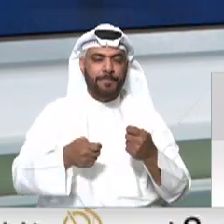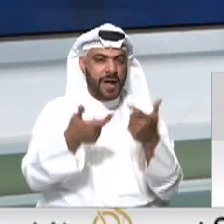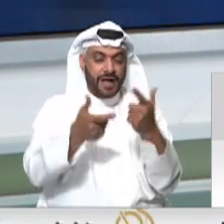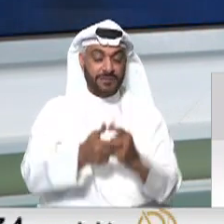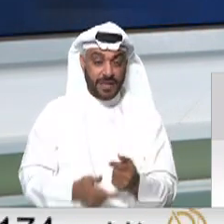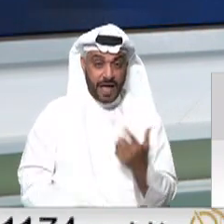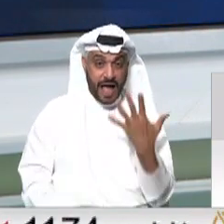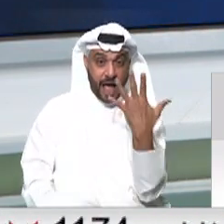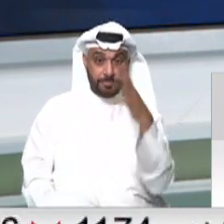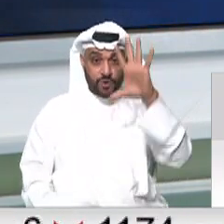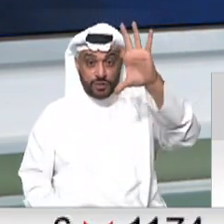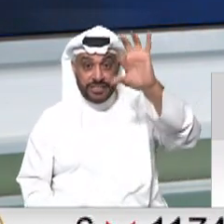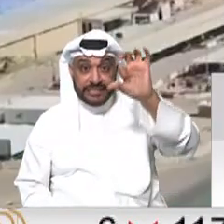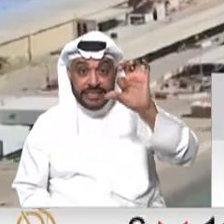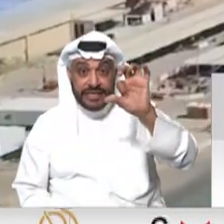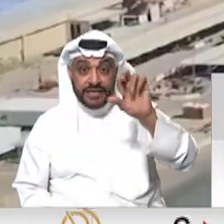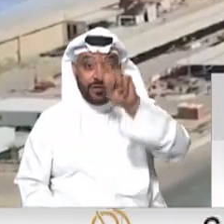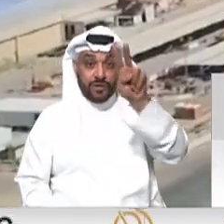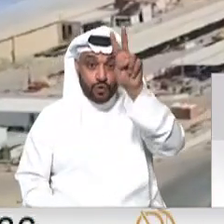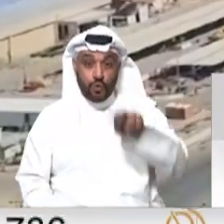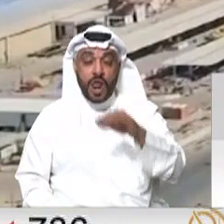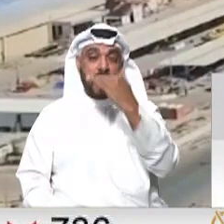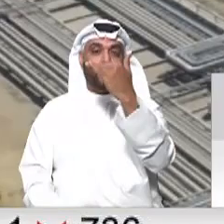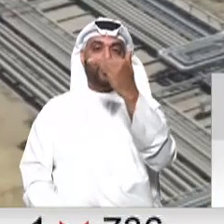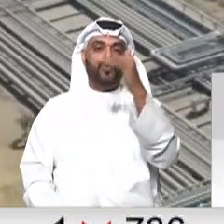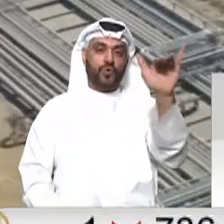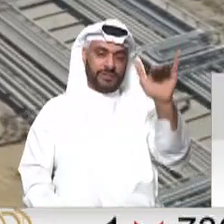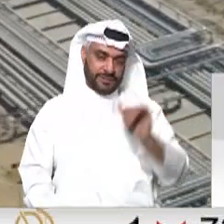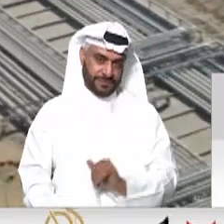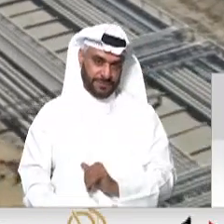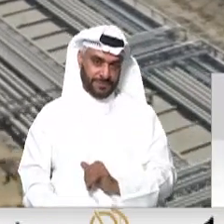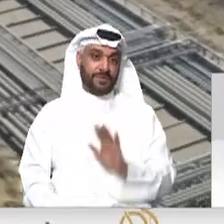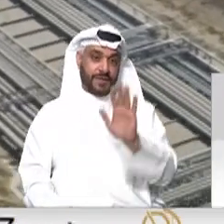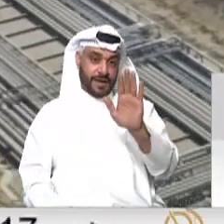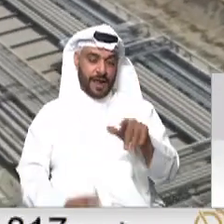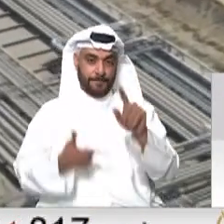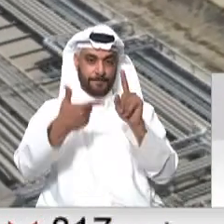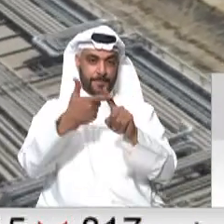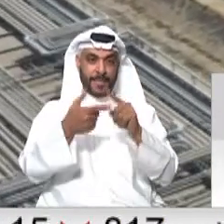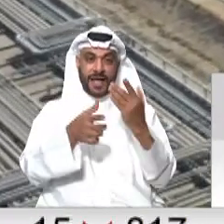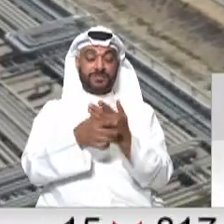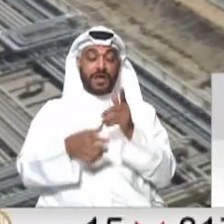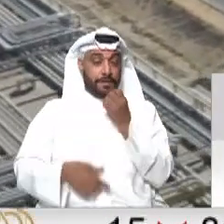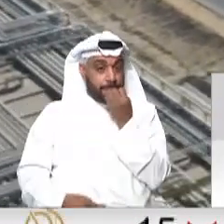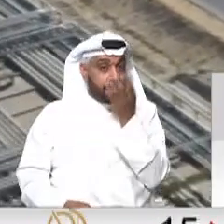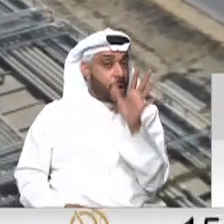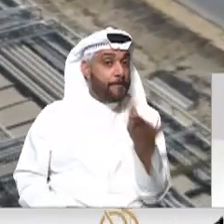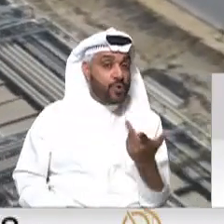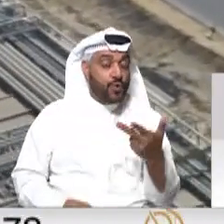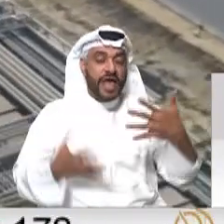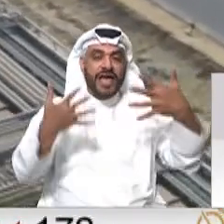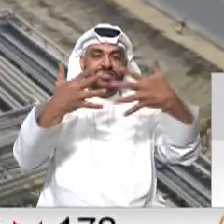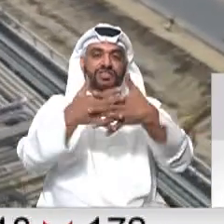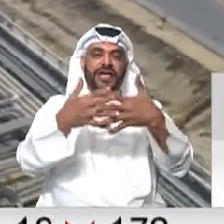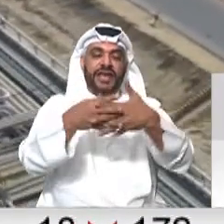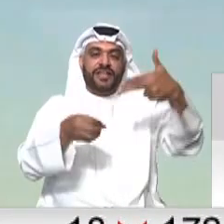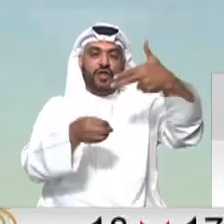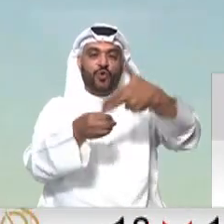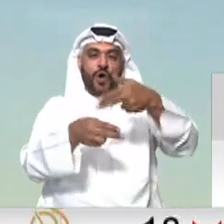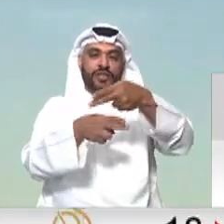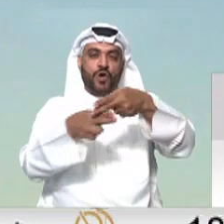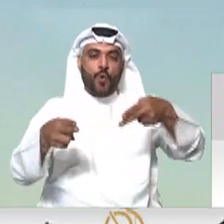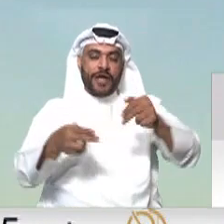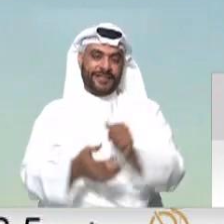95 دولار وسته وخمسين سنتا للبرميل وذلك وفقا للسعر المعلن من قبل مؤسسه